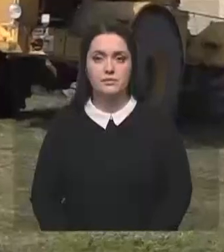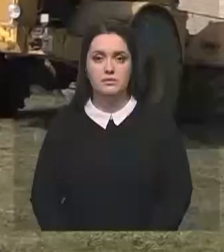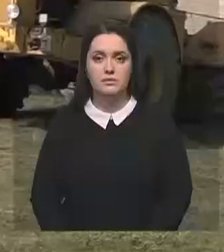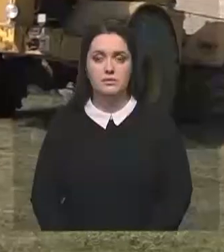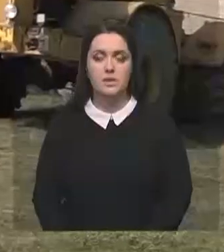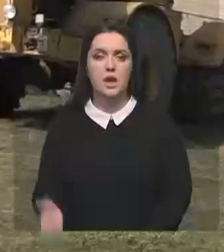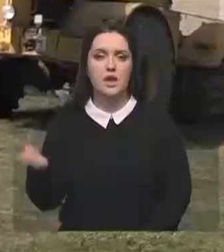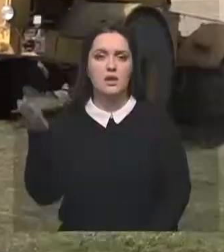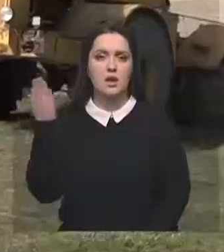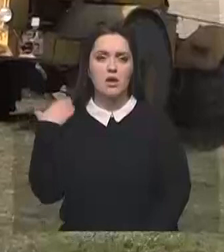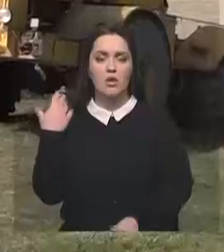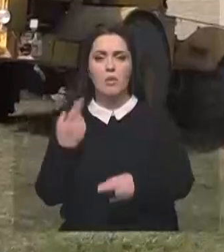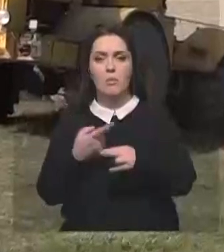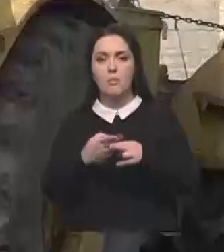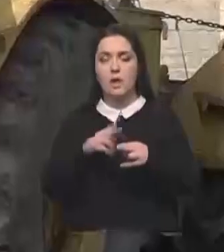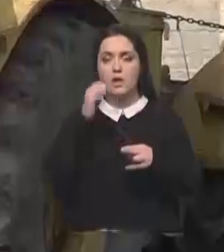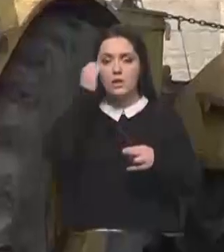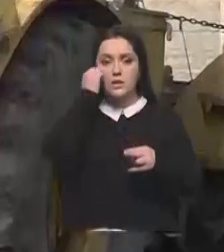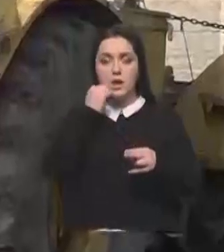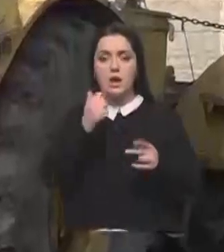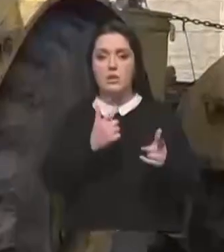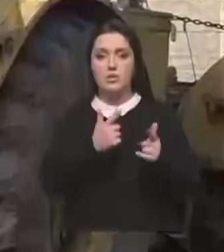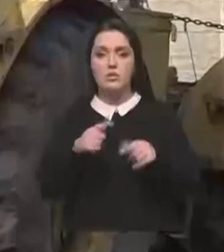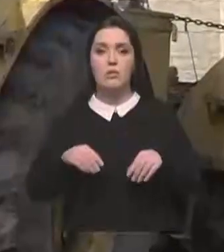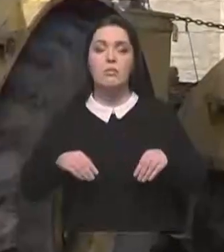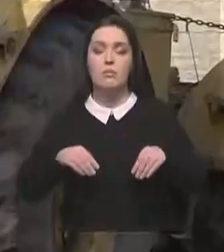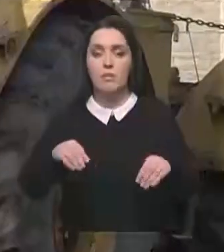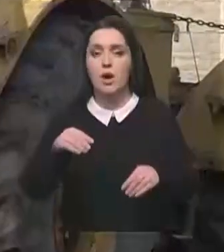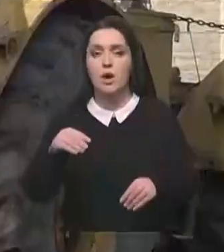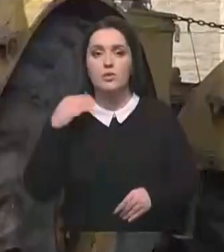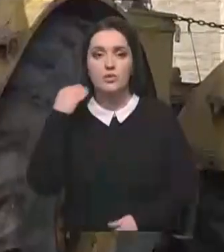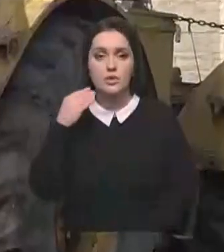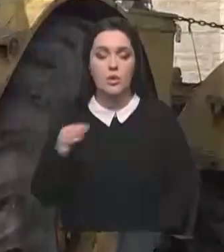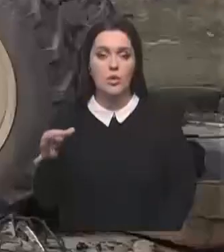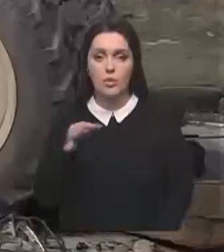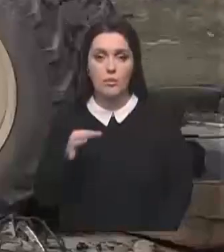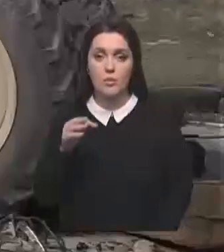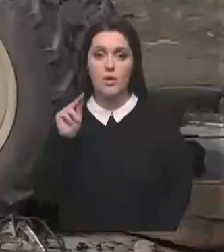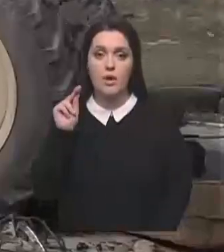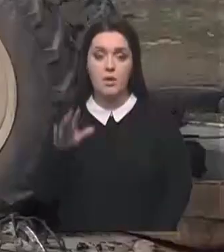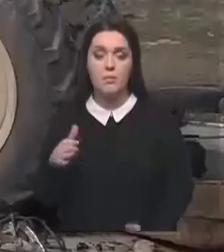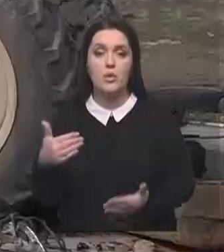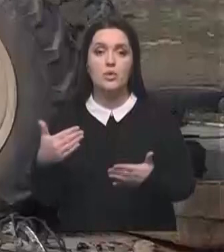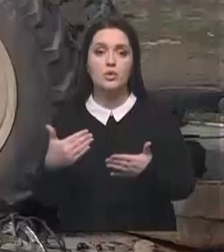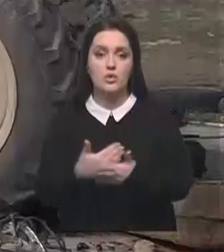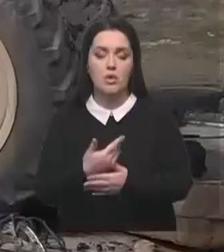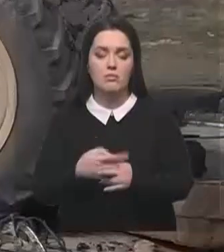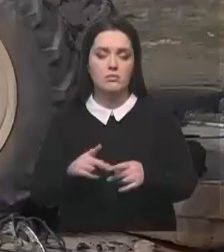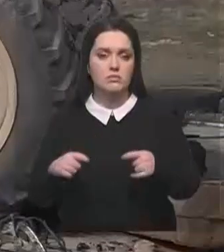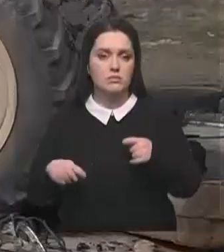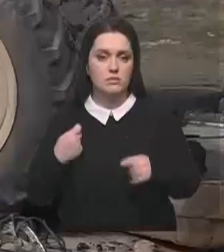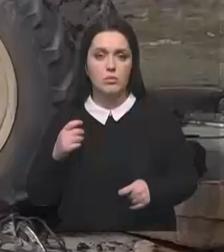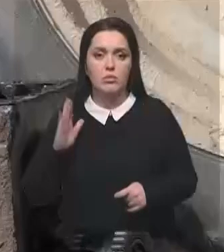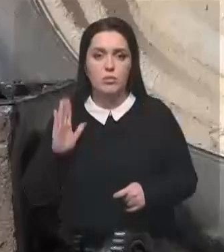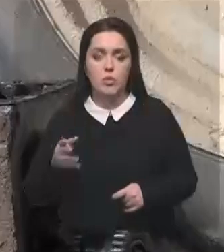Давно списанные тракторы и комбайны готовят к посевной в Туркестанской области. Приобрести новые значит уйти в убыток.